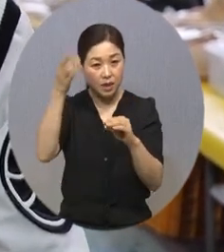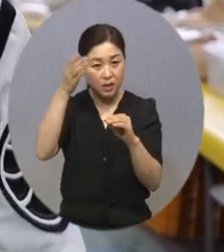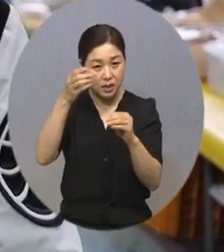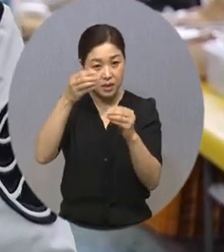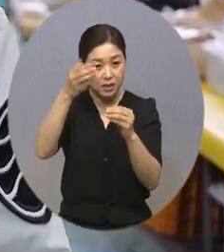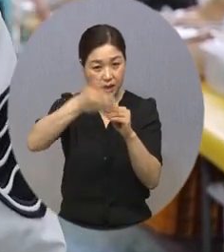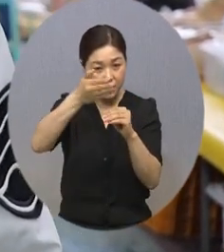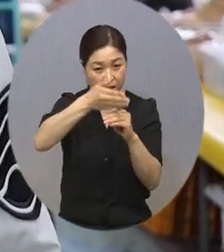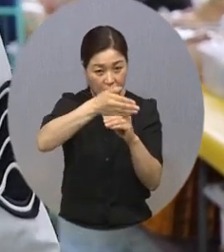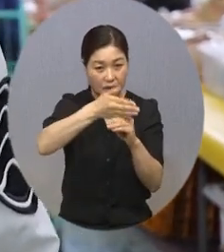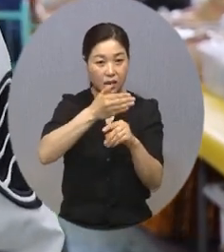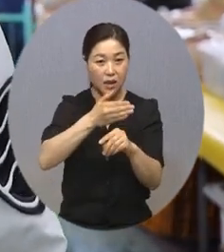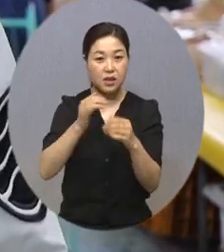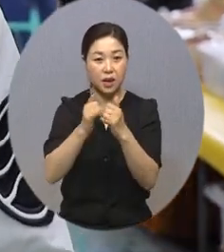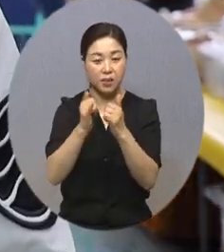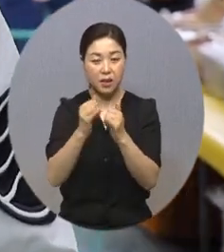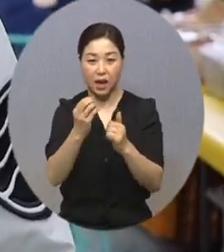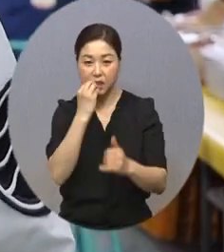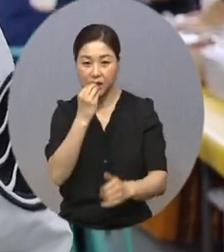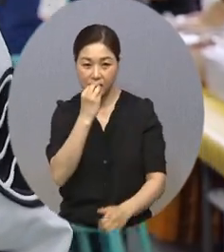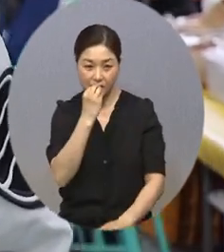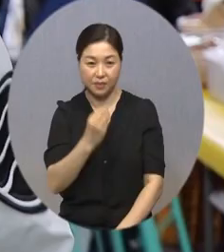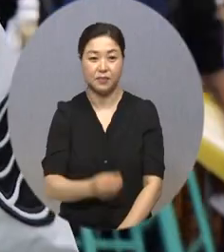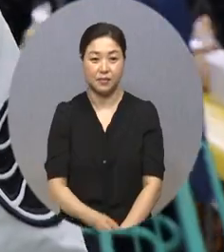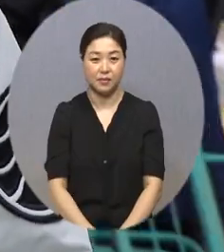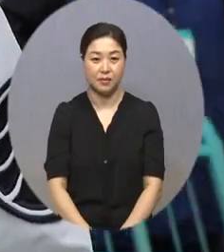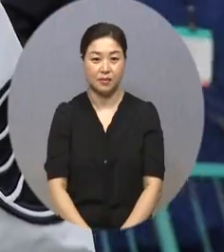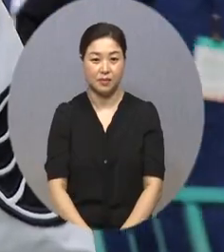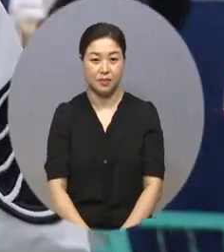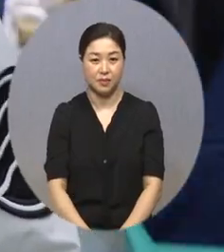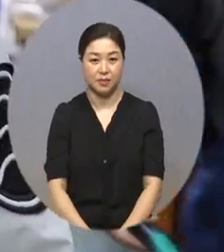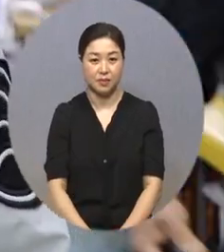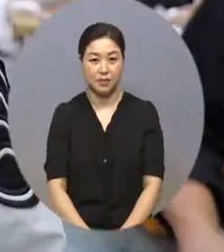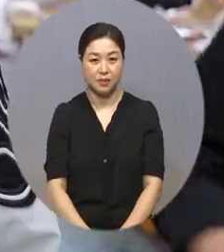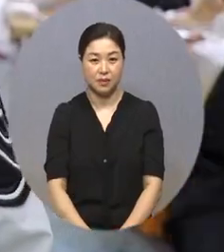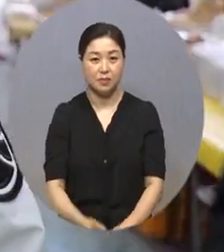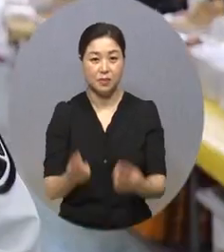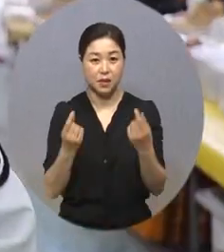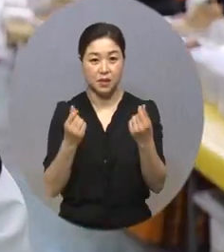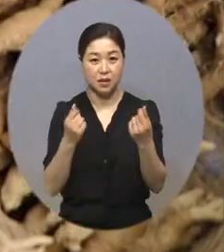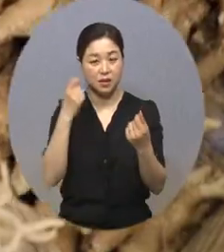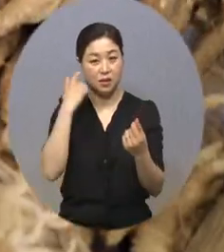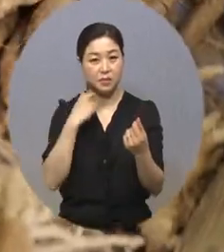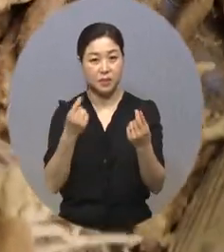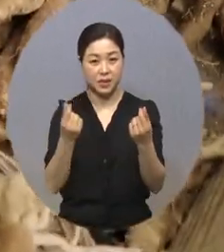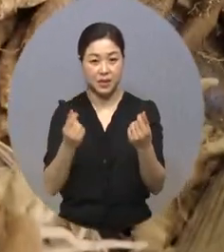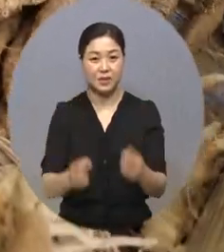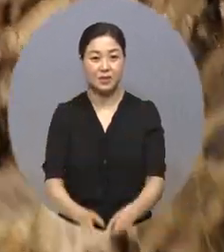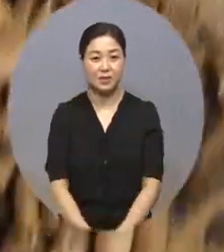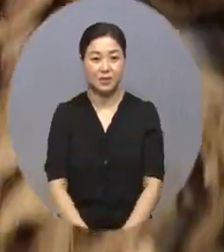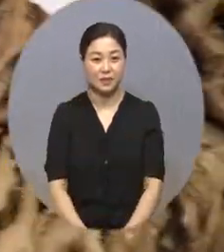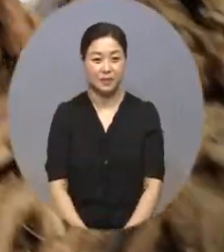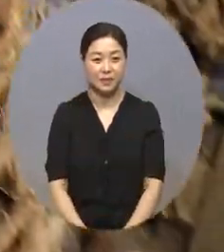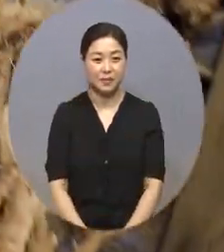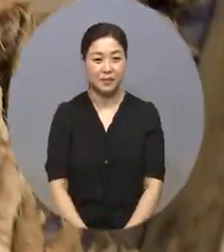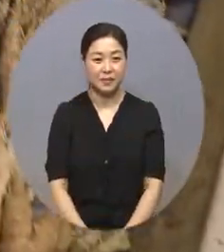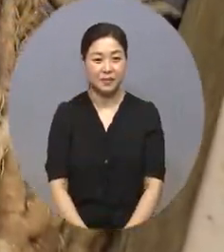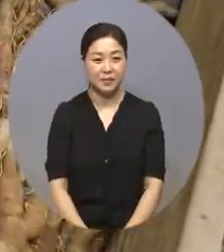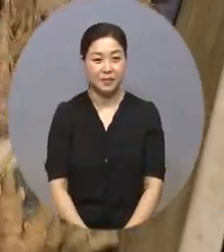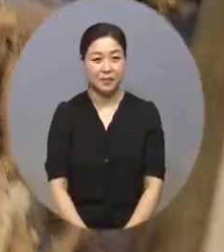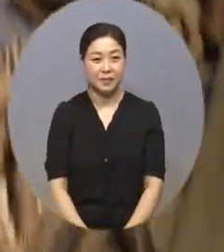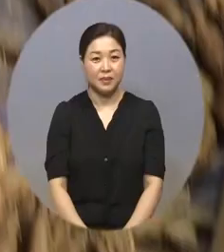가지고 그래도 사람이 얘기야 그렇게 아 먹어요 뭐 가지고 춤 비스트 보면